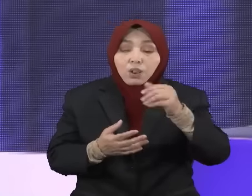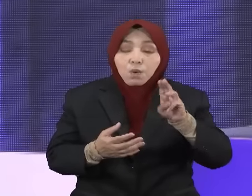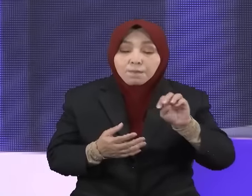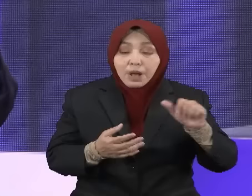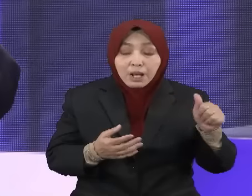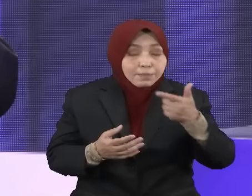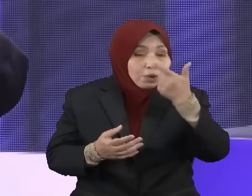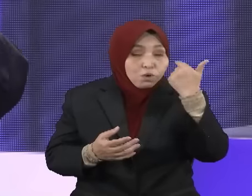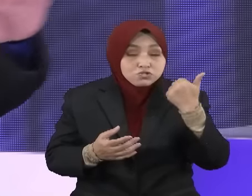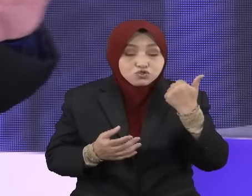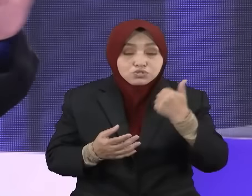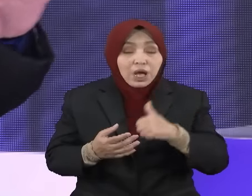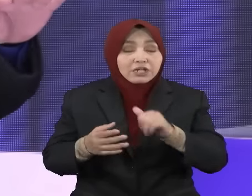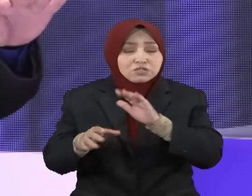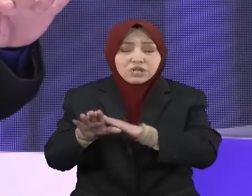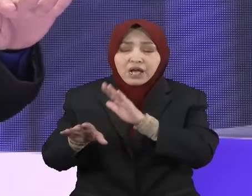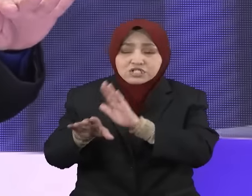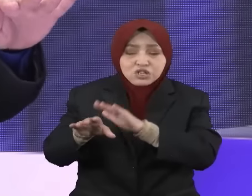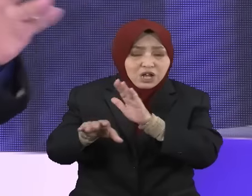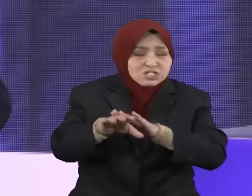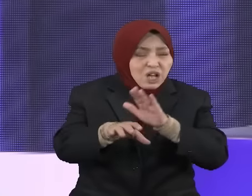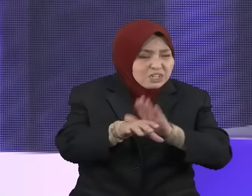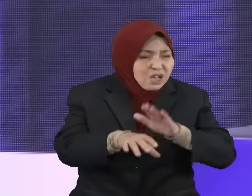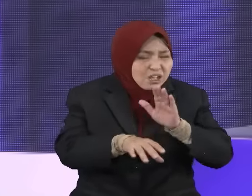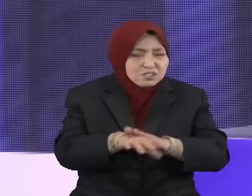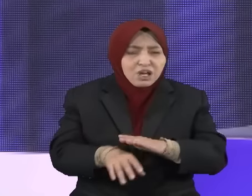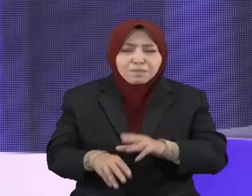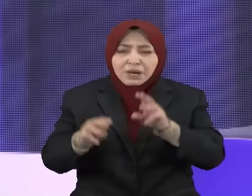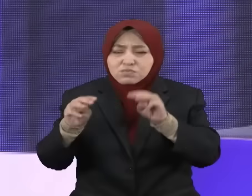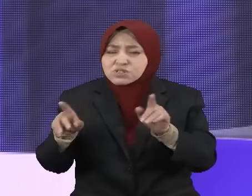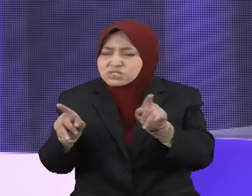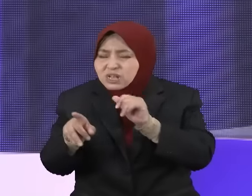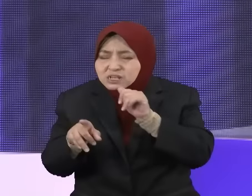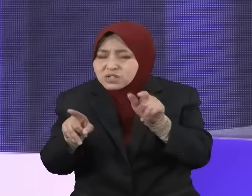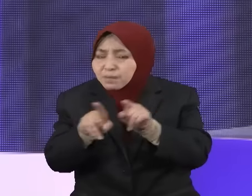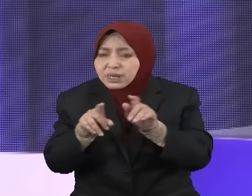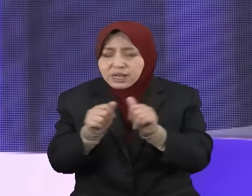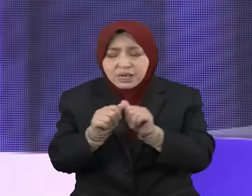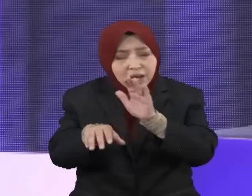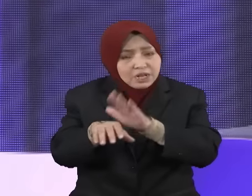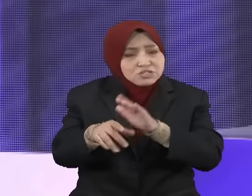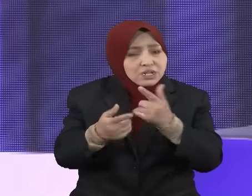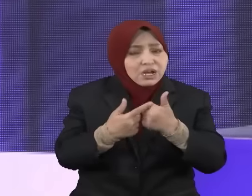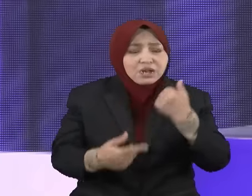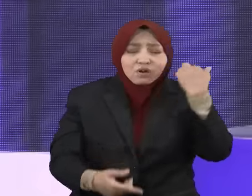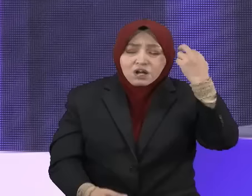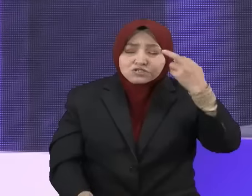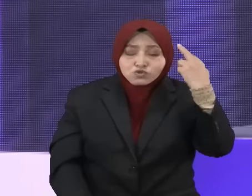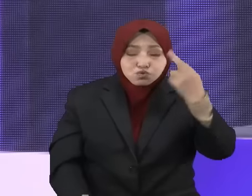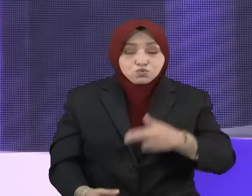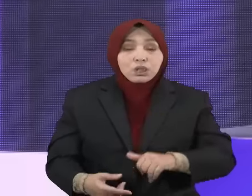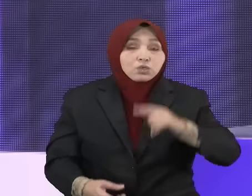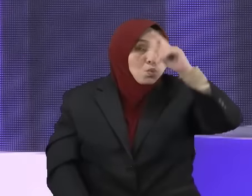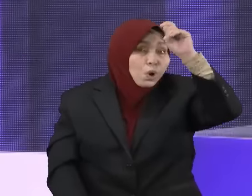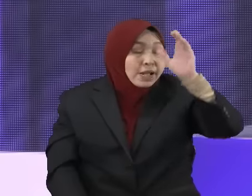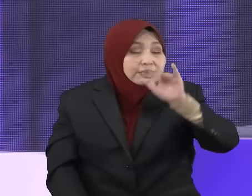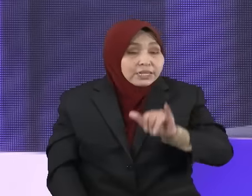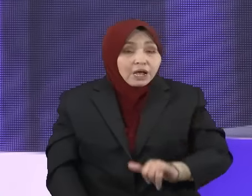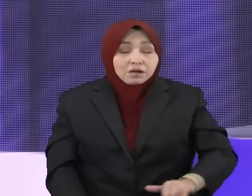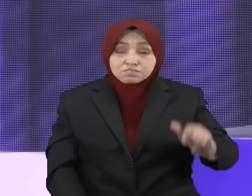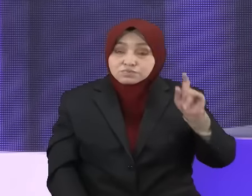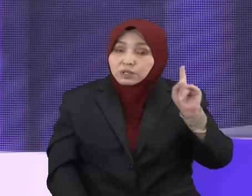Pasal sebenarnya ajak-ajak manusia ini tidak sama dengan ajak-ajak daripada Rasul, daripada Tuhan yang